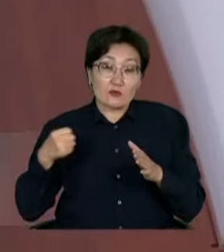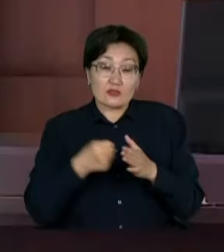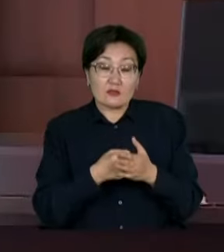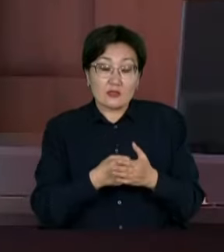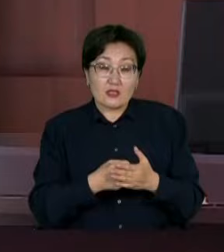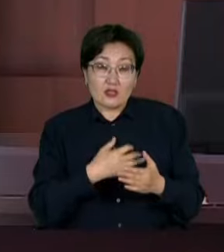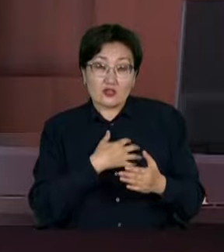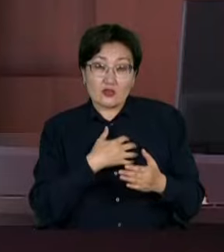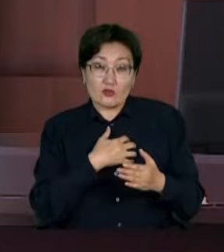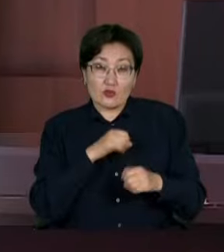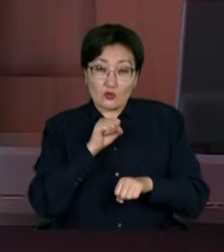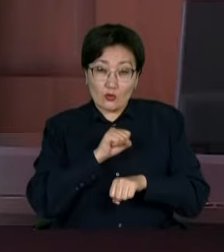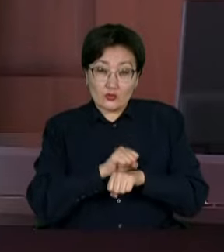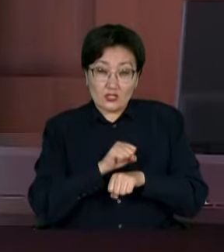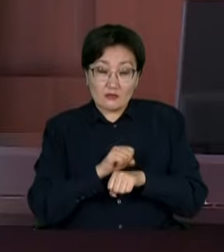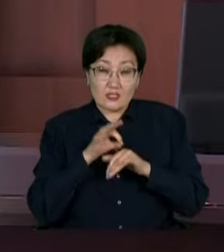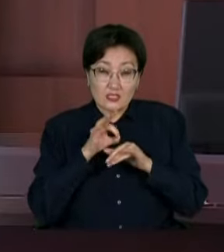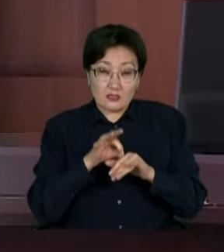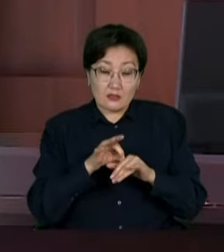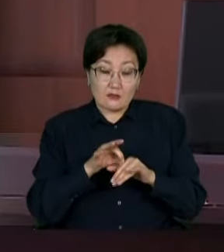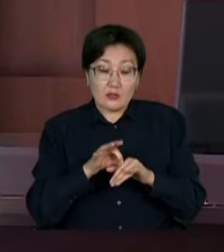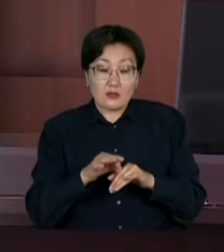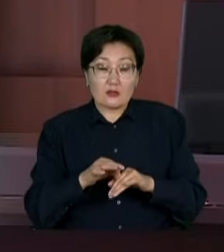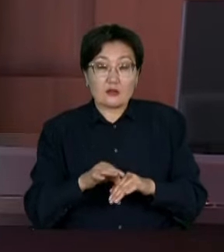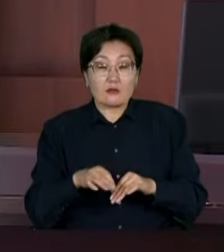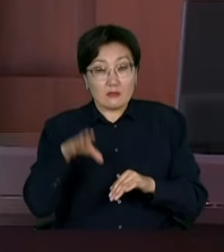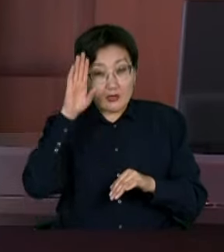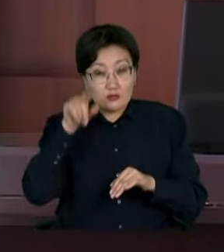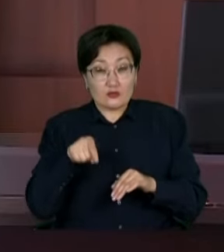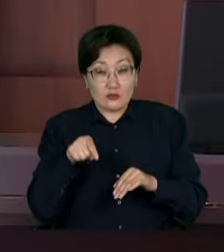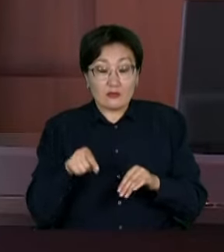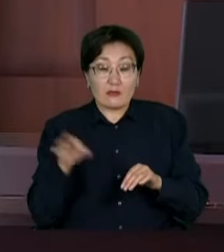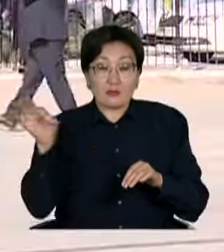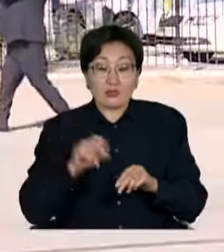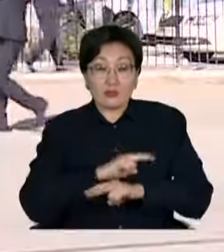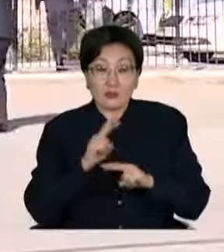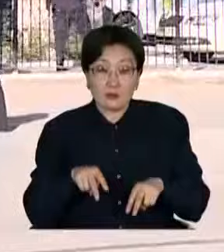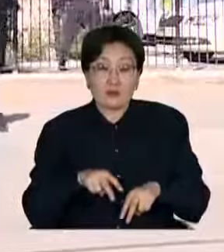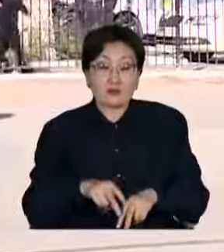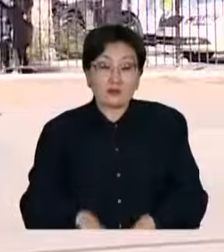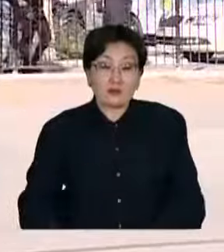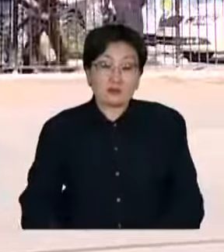жүрек рефлекторын тоқтауына әкелген, яғни марқұм сол жерде оқиға орнында қайтыс болған.